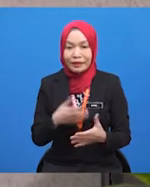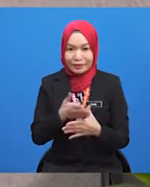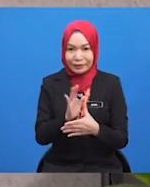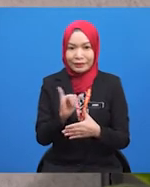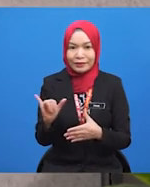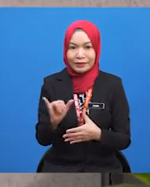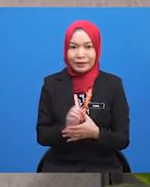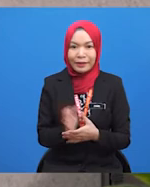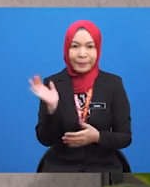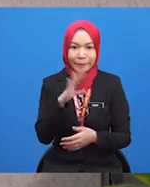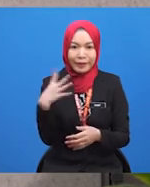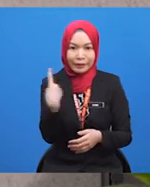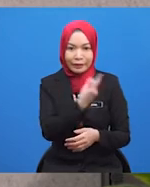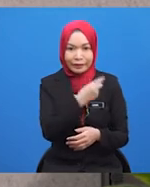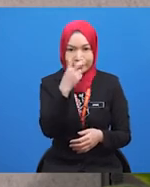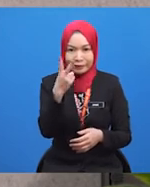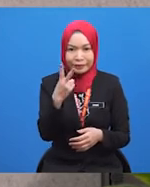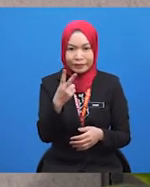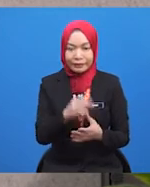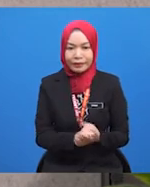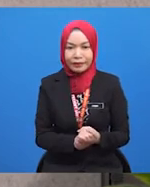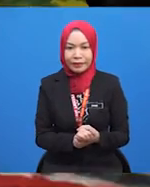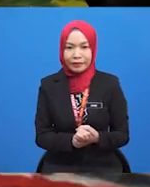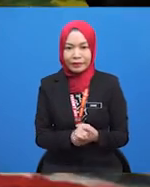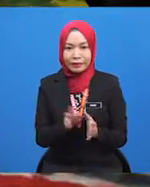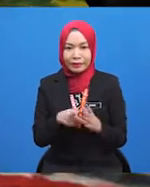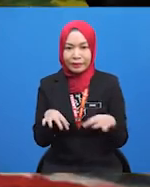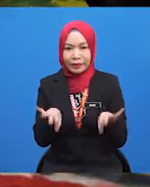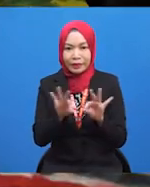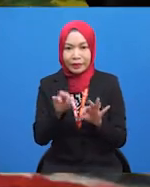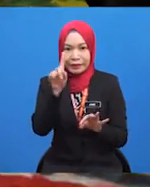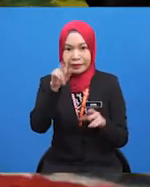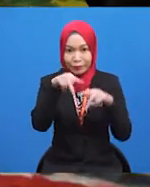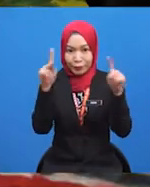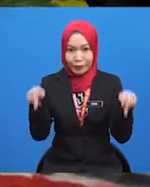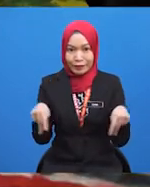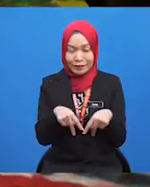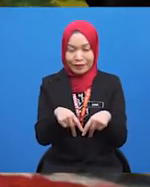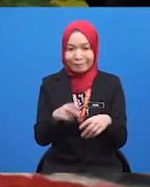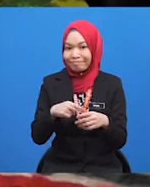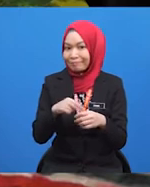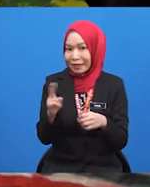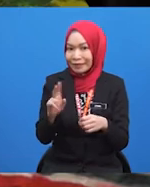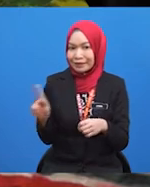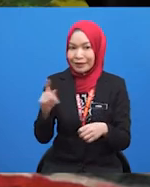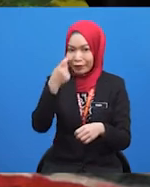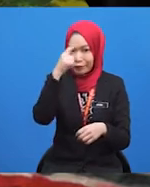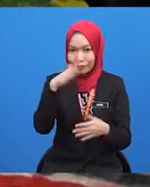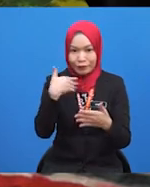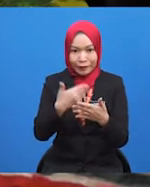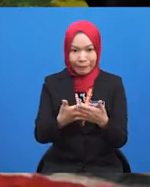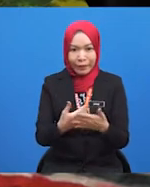Seterusnya, mari kita lihat keperluan sesebuah poster. Sesebuah poster dihasilkan untuk